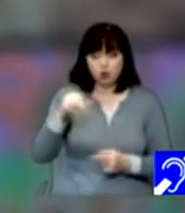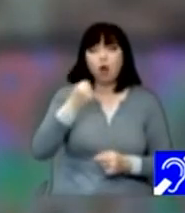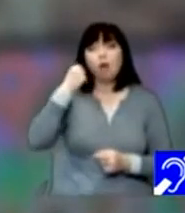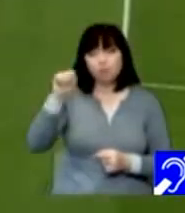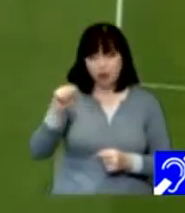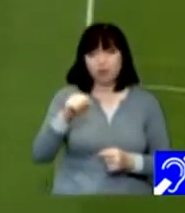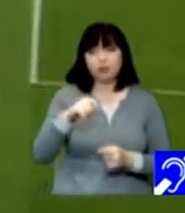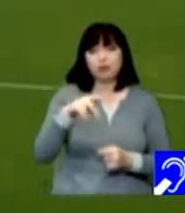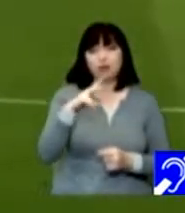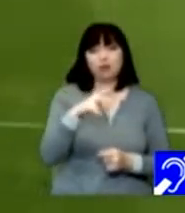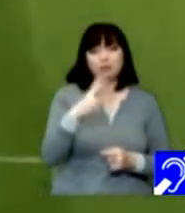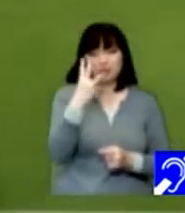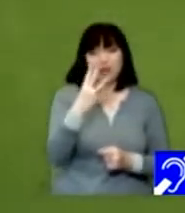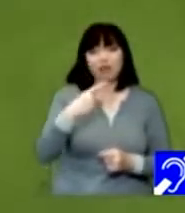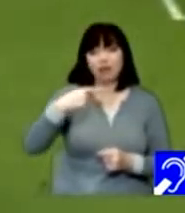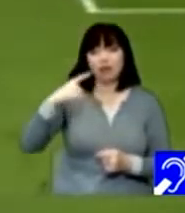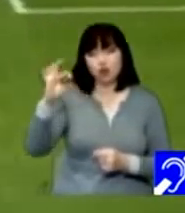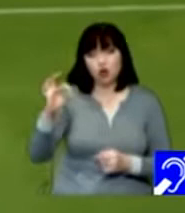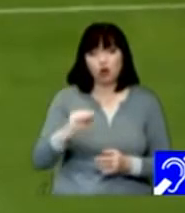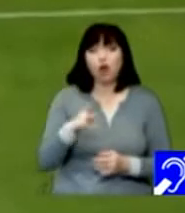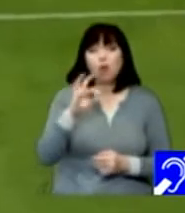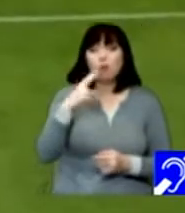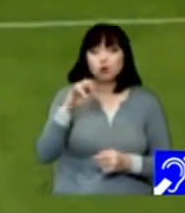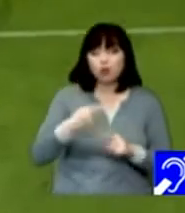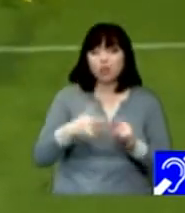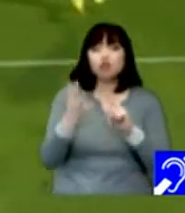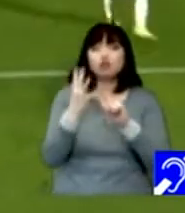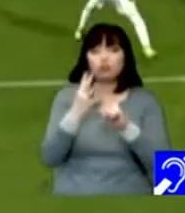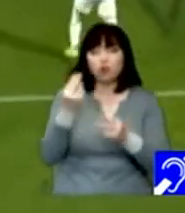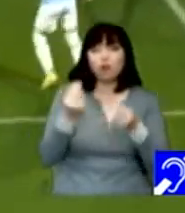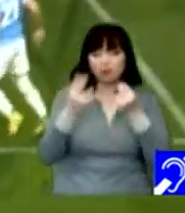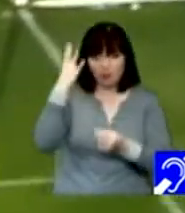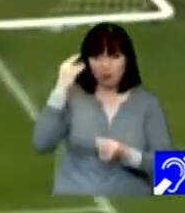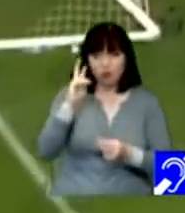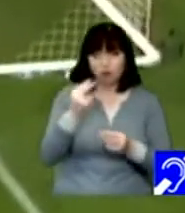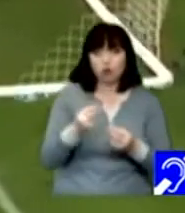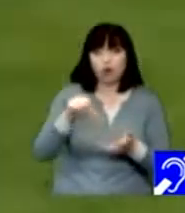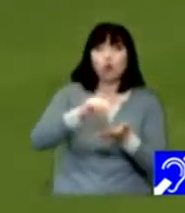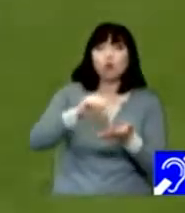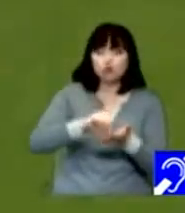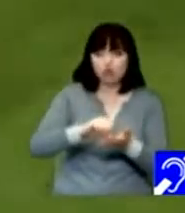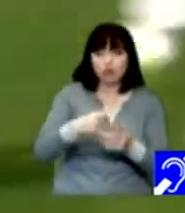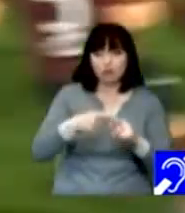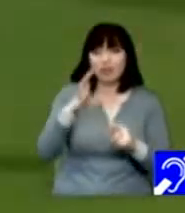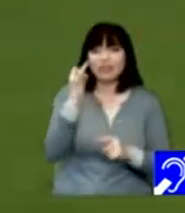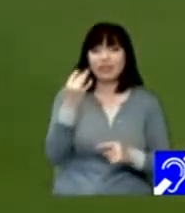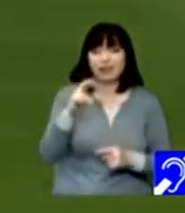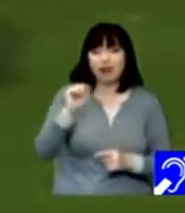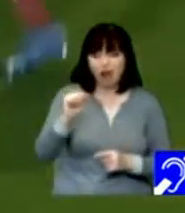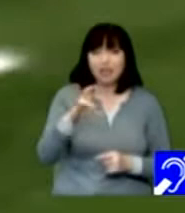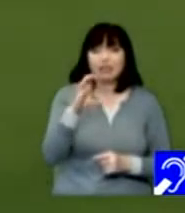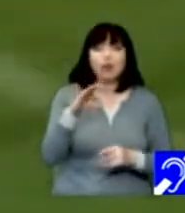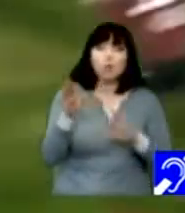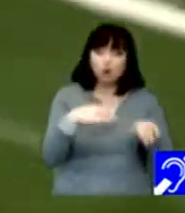victoria romanilor, scor 3-0. Moțoc este al patrulea basarabean care joacă într-un meci din serie A, după Nicolae